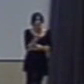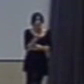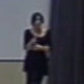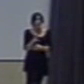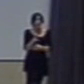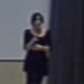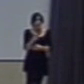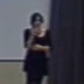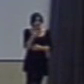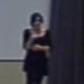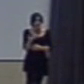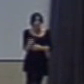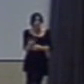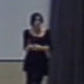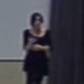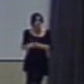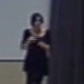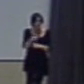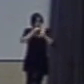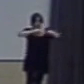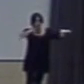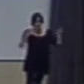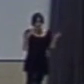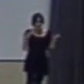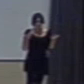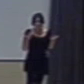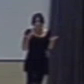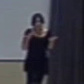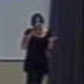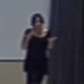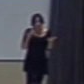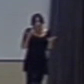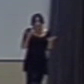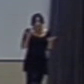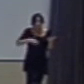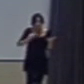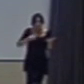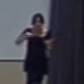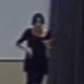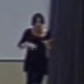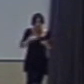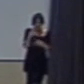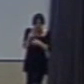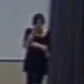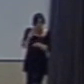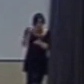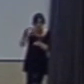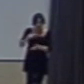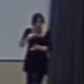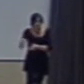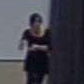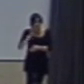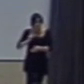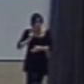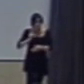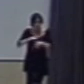tot quedi gravat i seria absurd que els periodistes no ho aprofitem allà on està. Evidentment, doncs en el cas ara més clar, el món